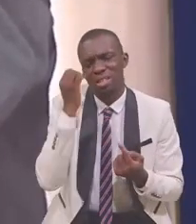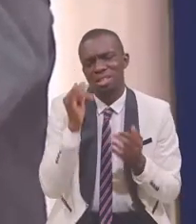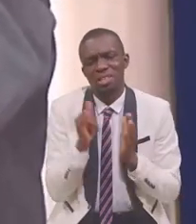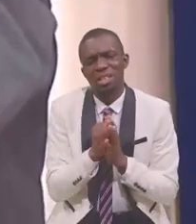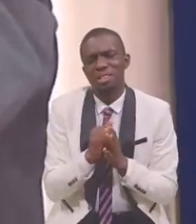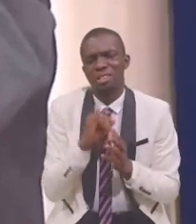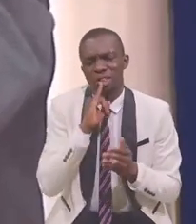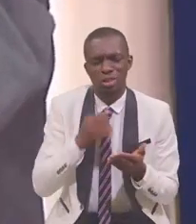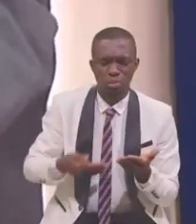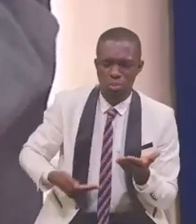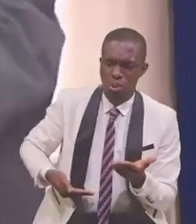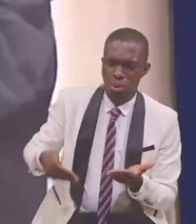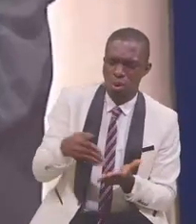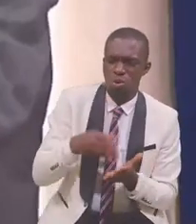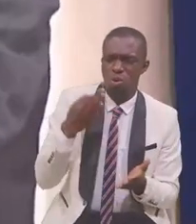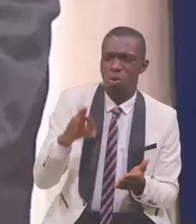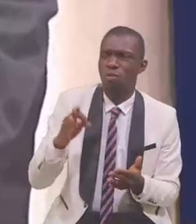pas.